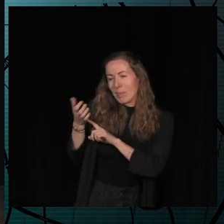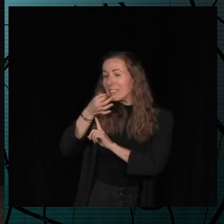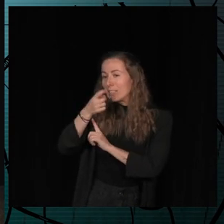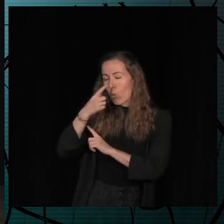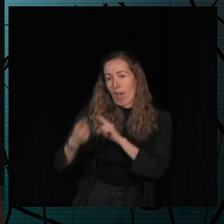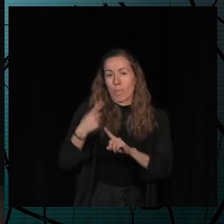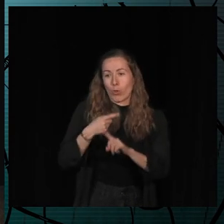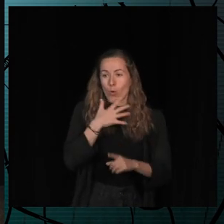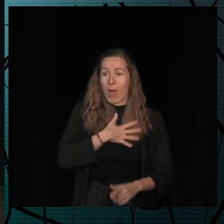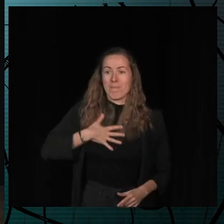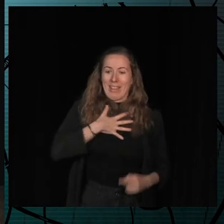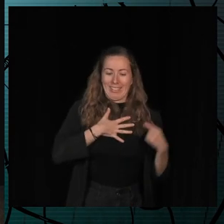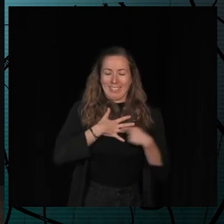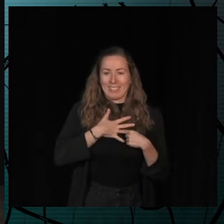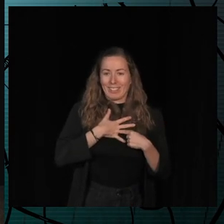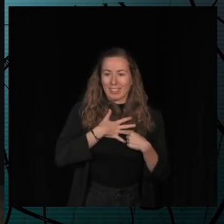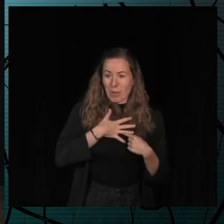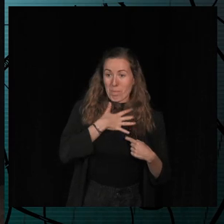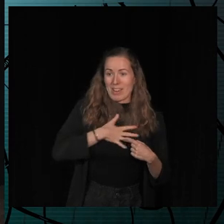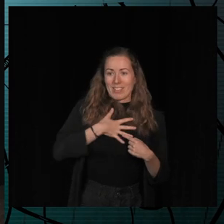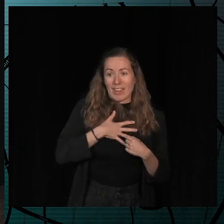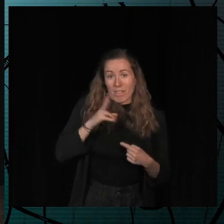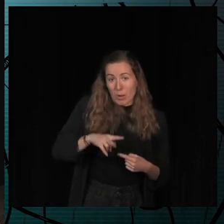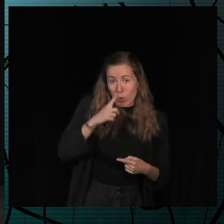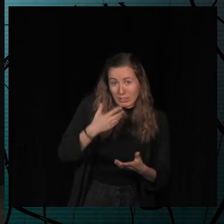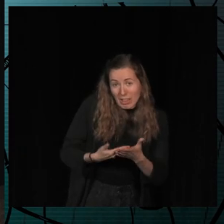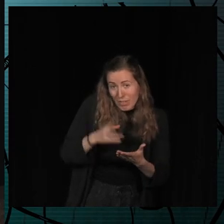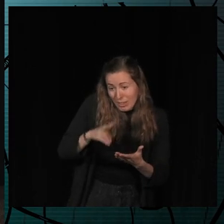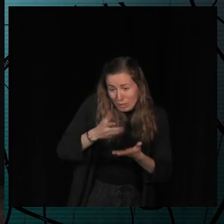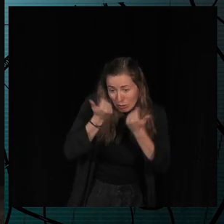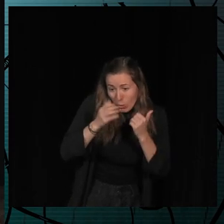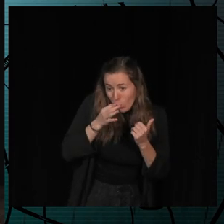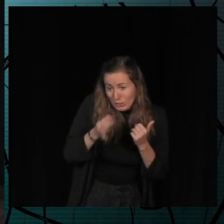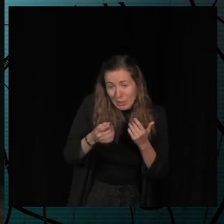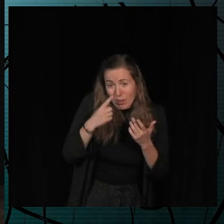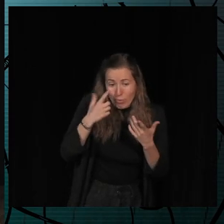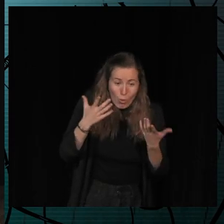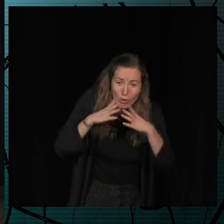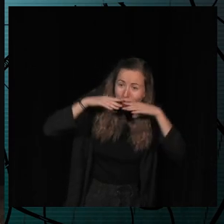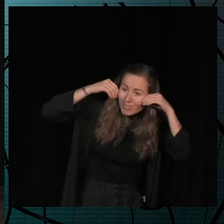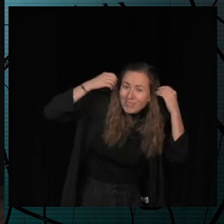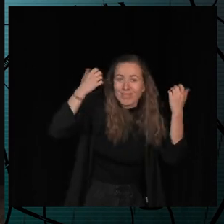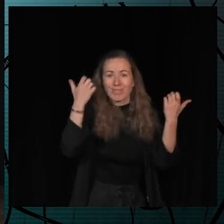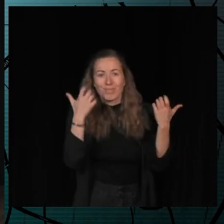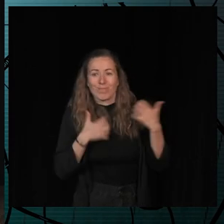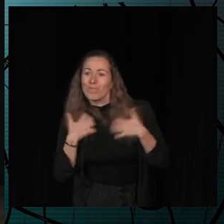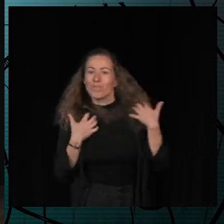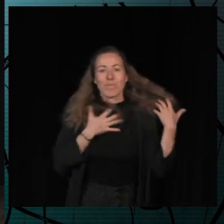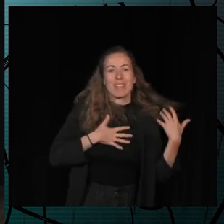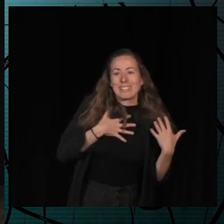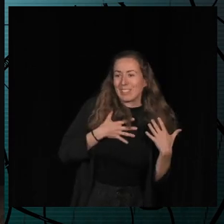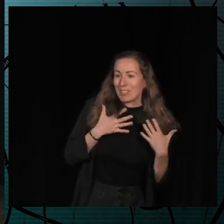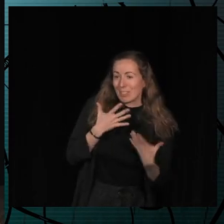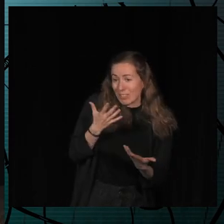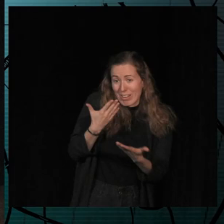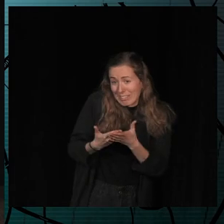du fun et c'est vraiment je sais pas le traduire fun c'est pas un snoby faut qu'il y a de la joie mais c'est un peu plaisir